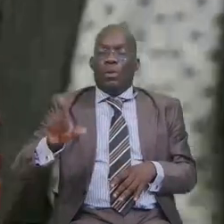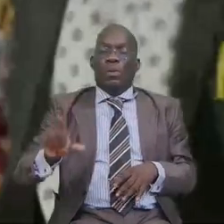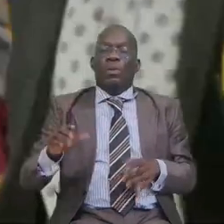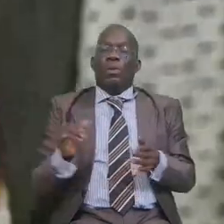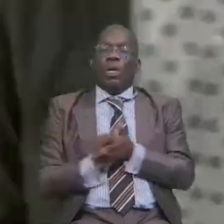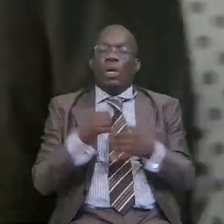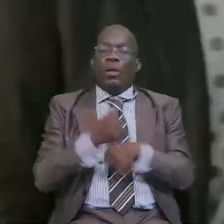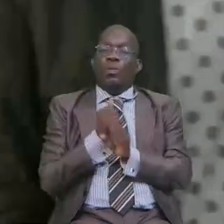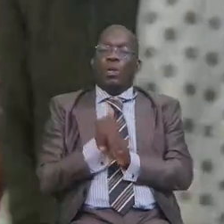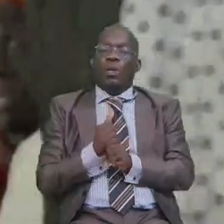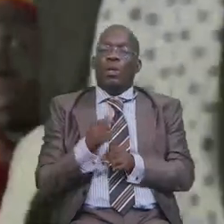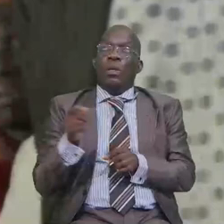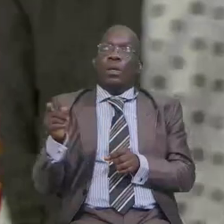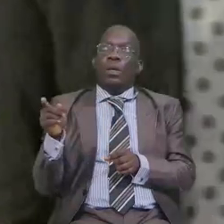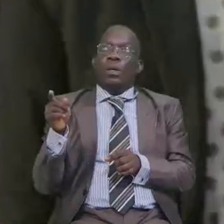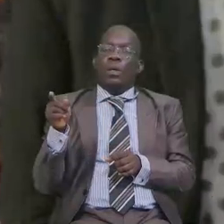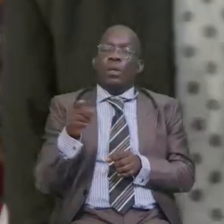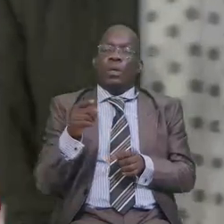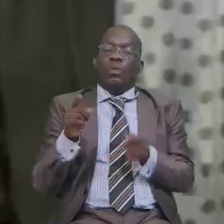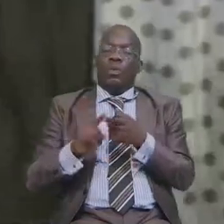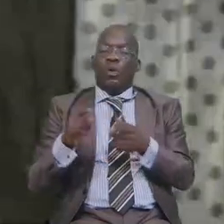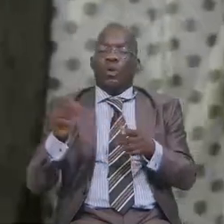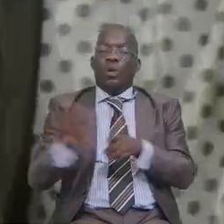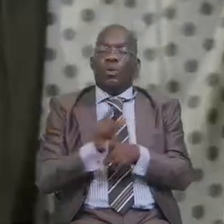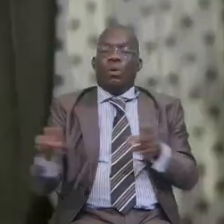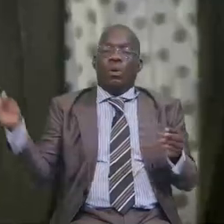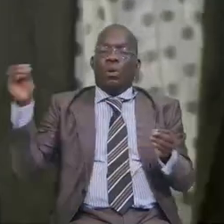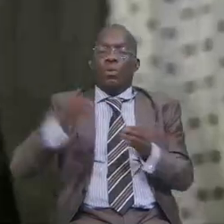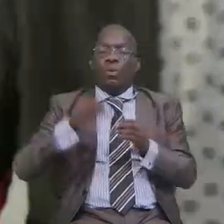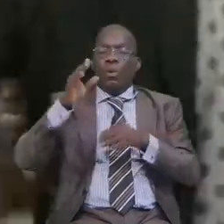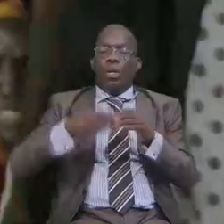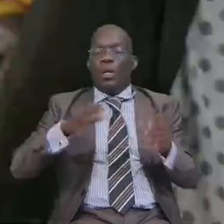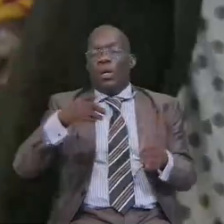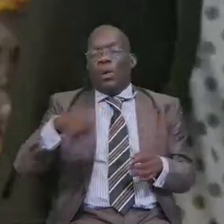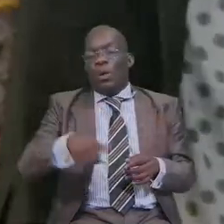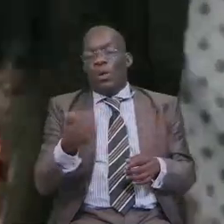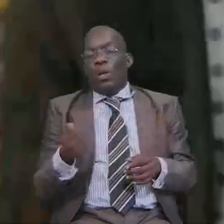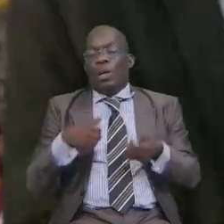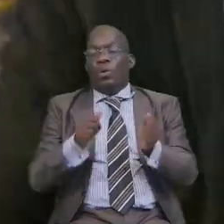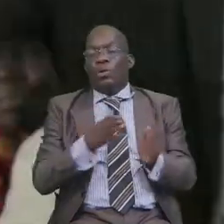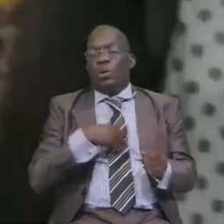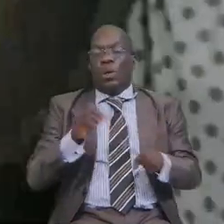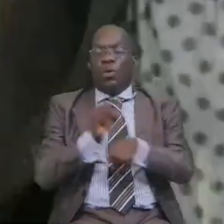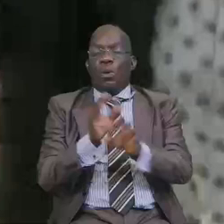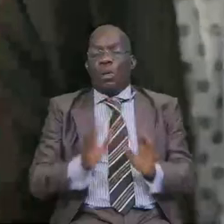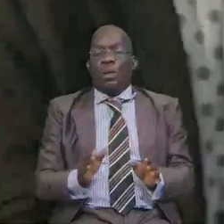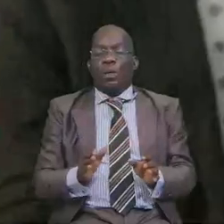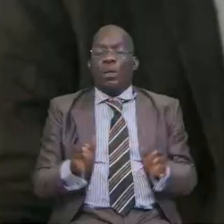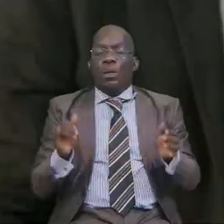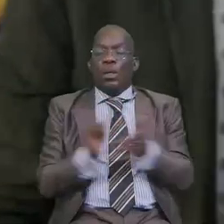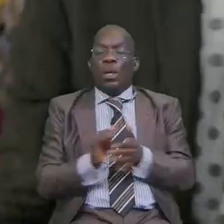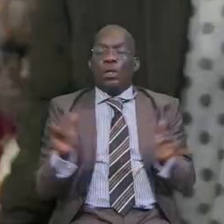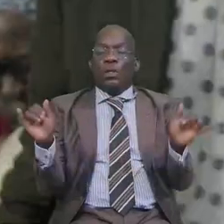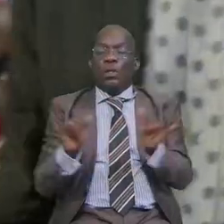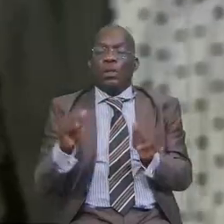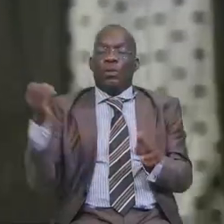qui l'a amené à travailler plus que les autres apôtres, les ouvriers, que cette même